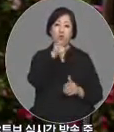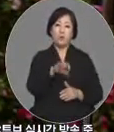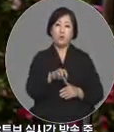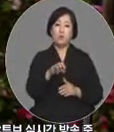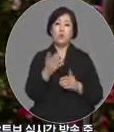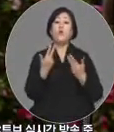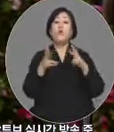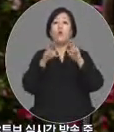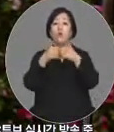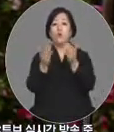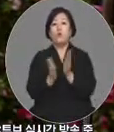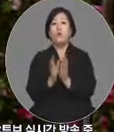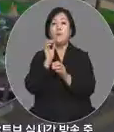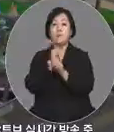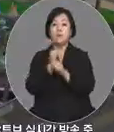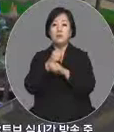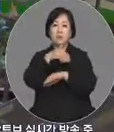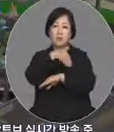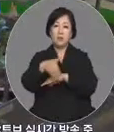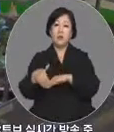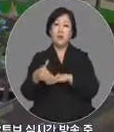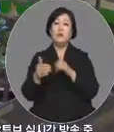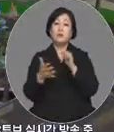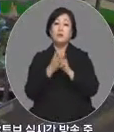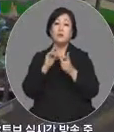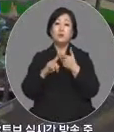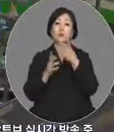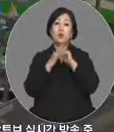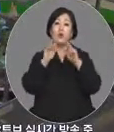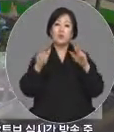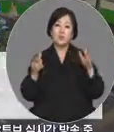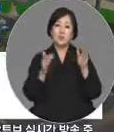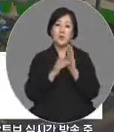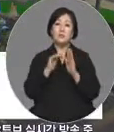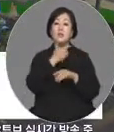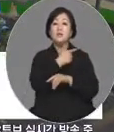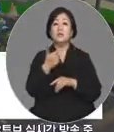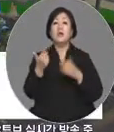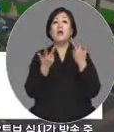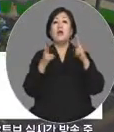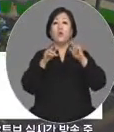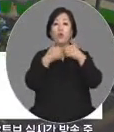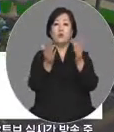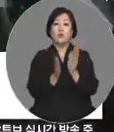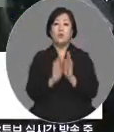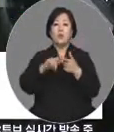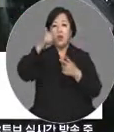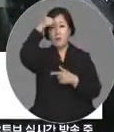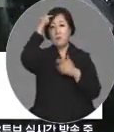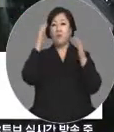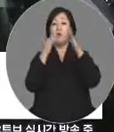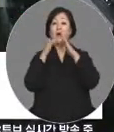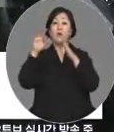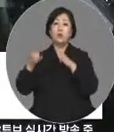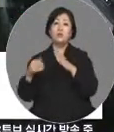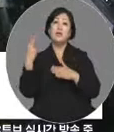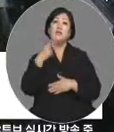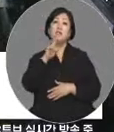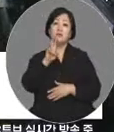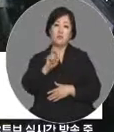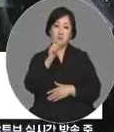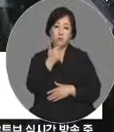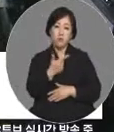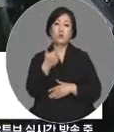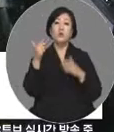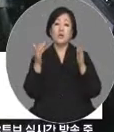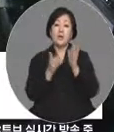울산대공원을 만드는 데 있습니다. 잘 아시다시피 지금 현재 대공원 내에 울산박물관이 있고